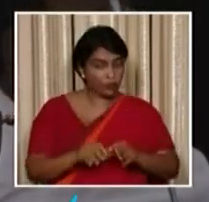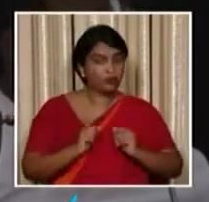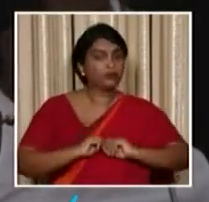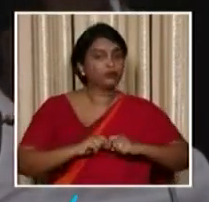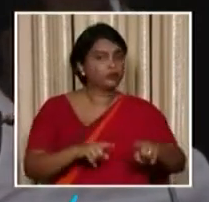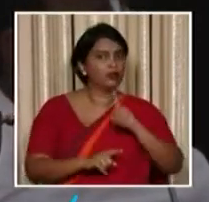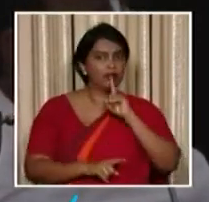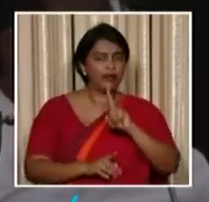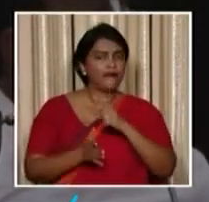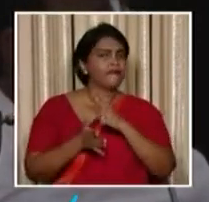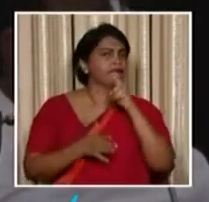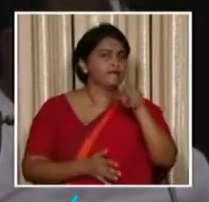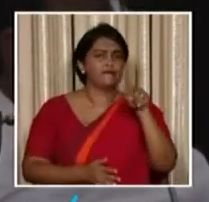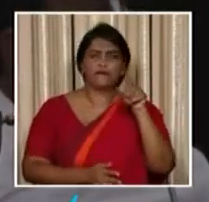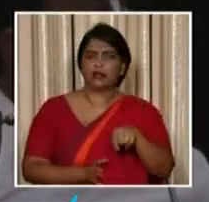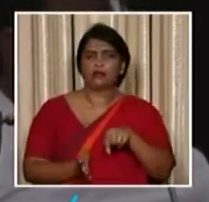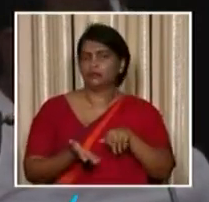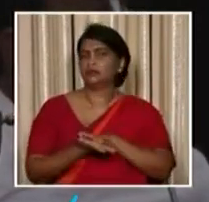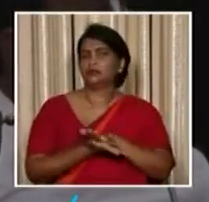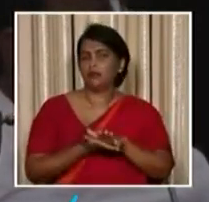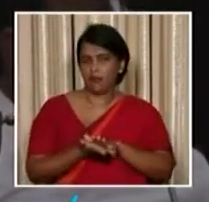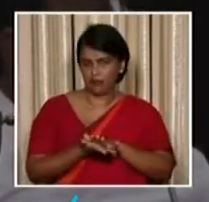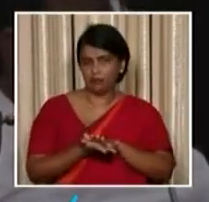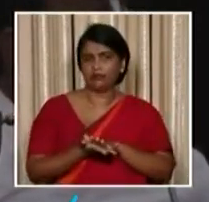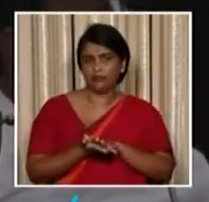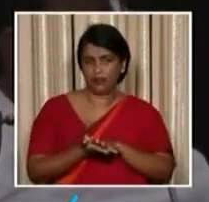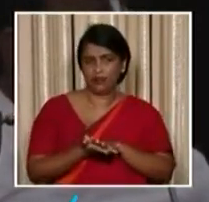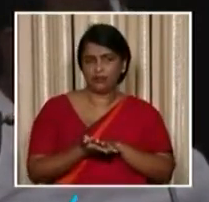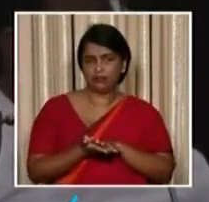की वेरदीन कारण मेक निवेदी करना